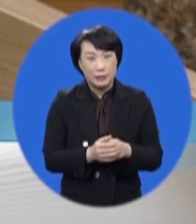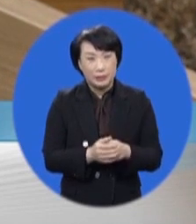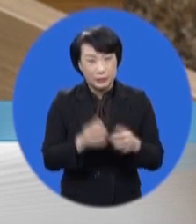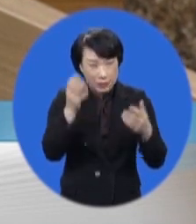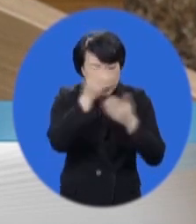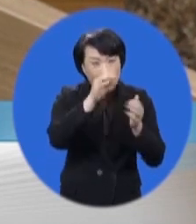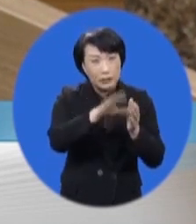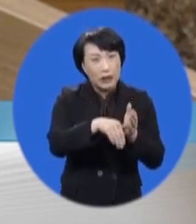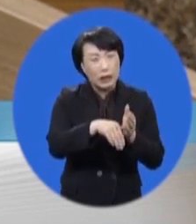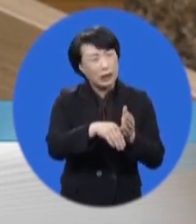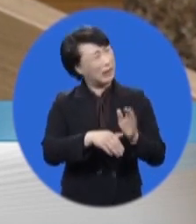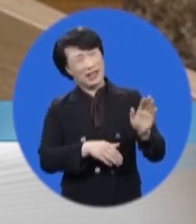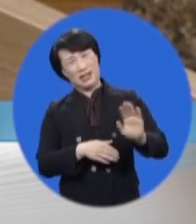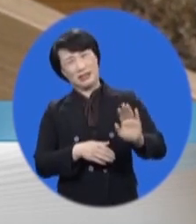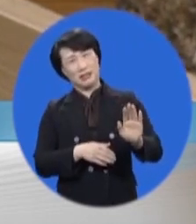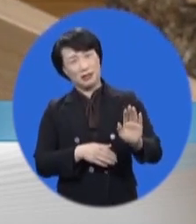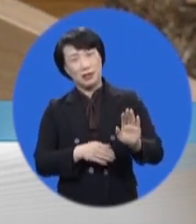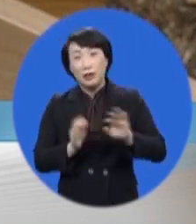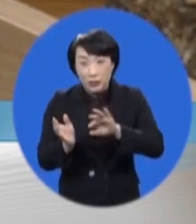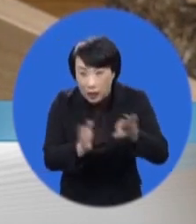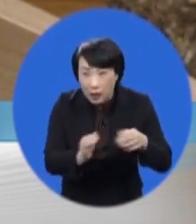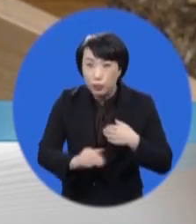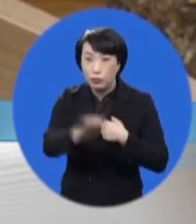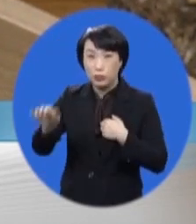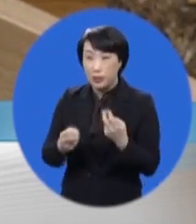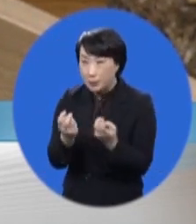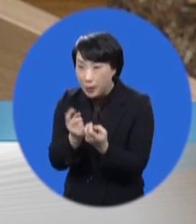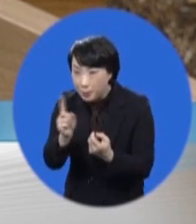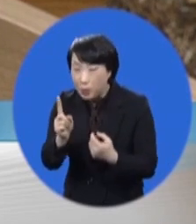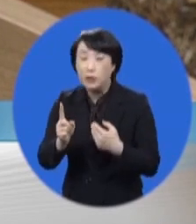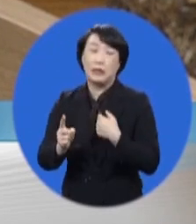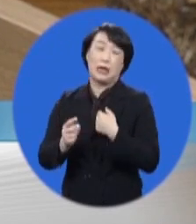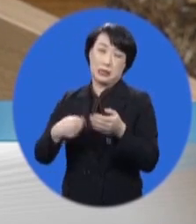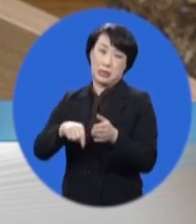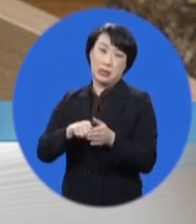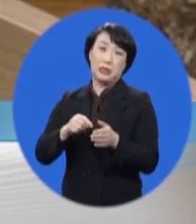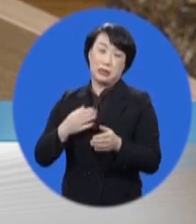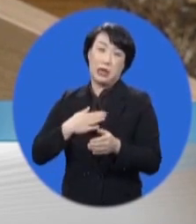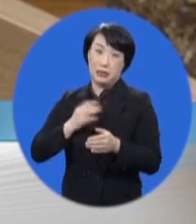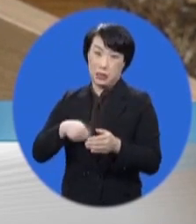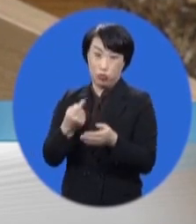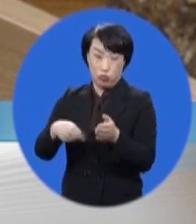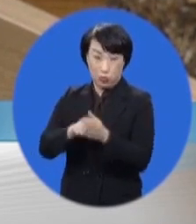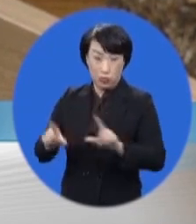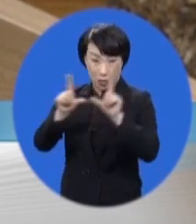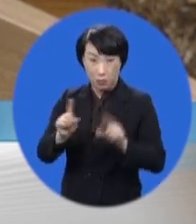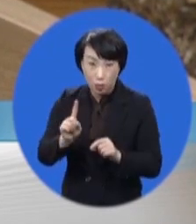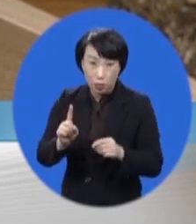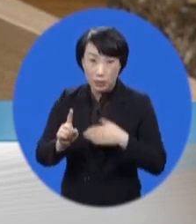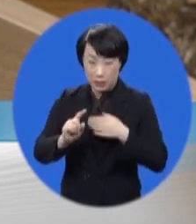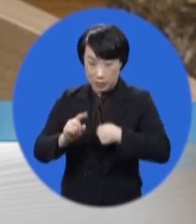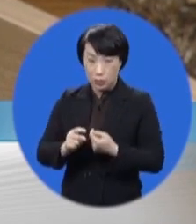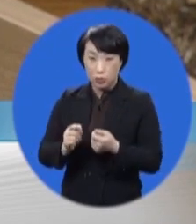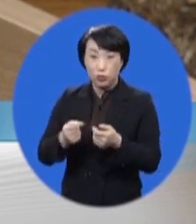발광하는 시대가 아니라 어떻게든 나를 위해 사느냐. 나를 위해 살 줄